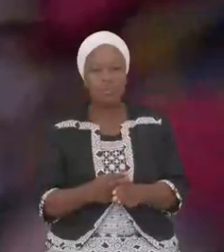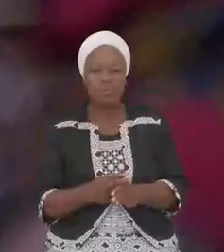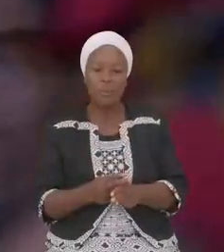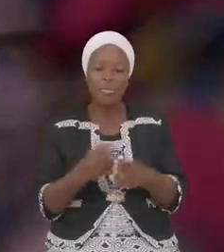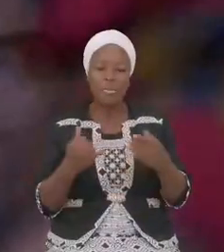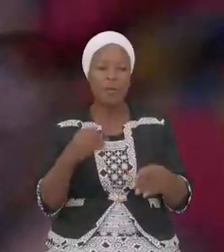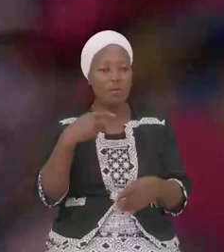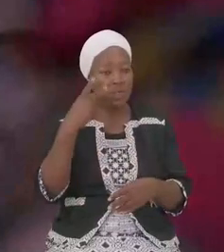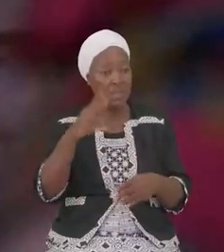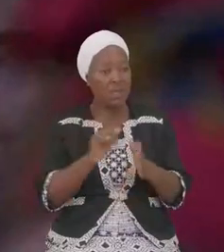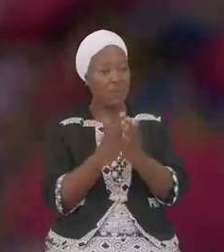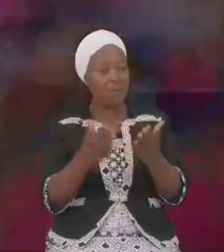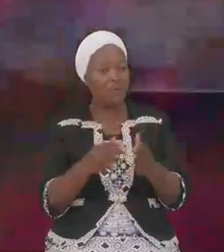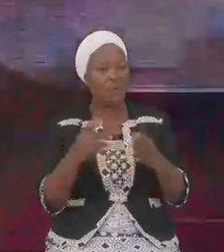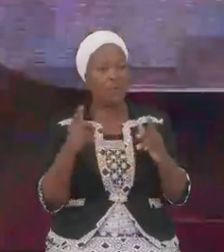Voyons,